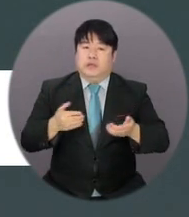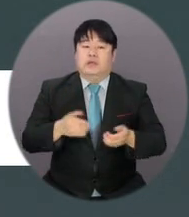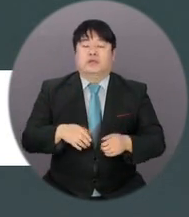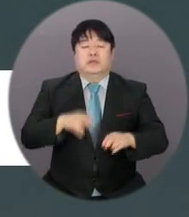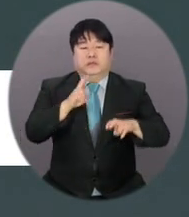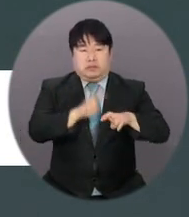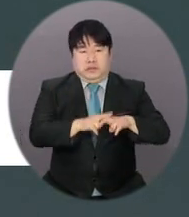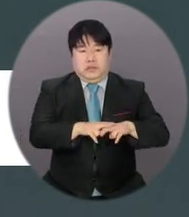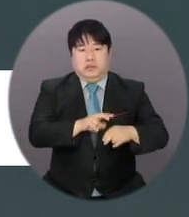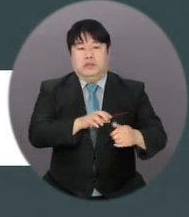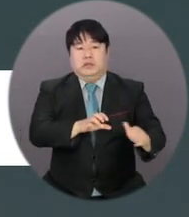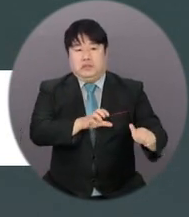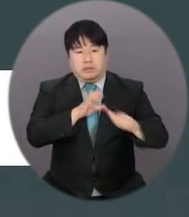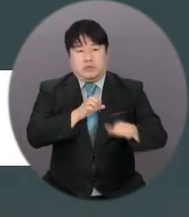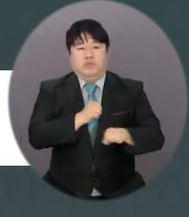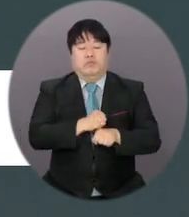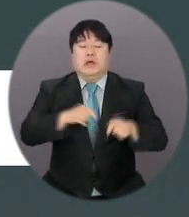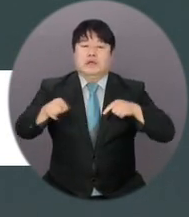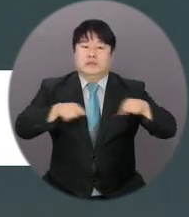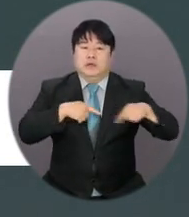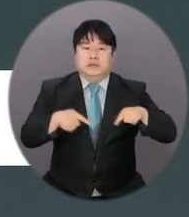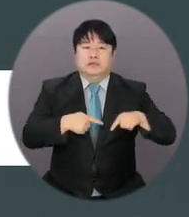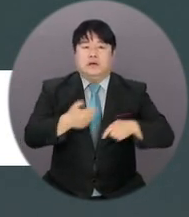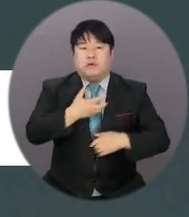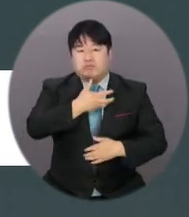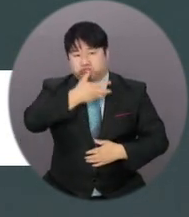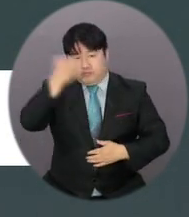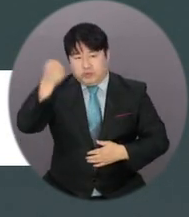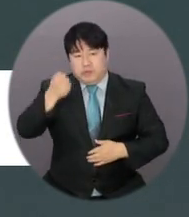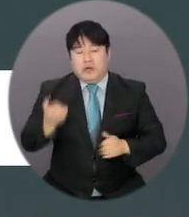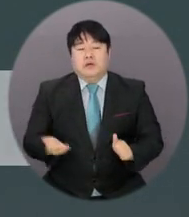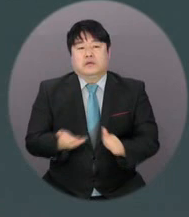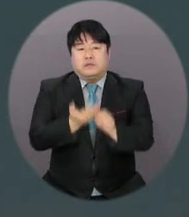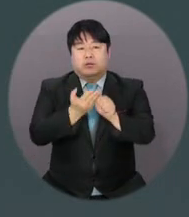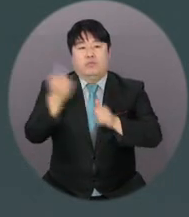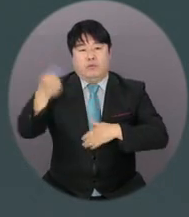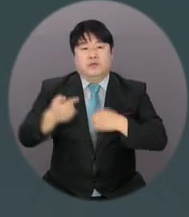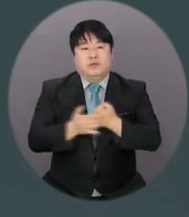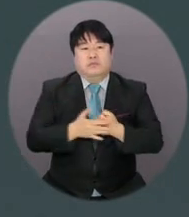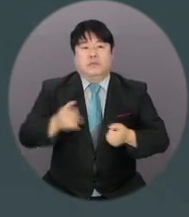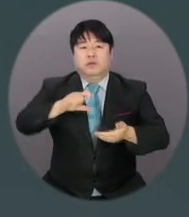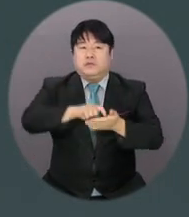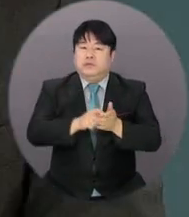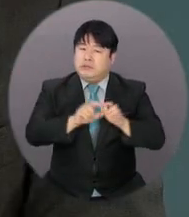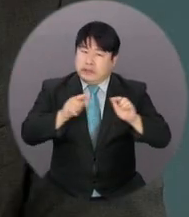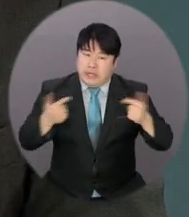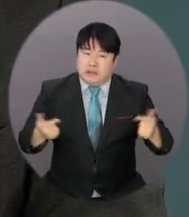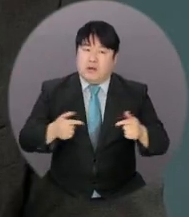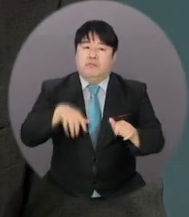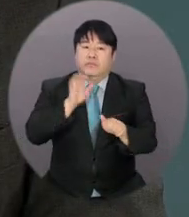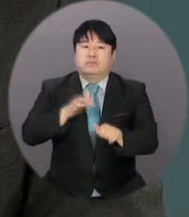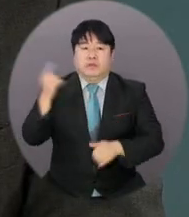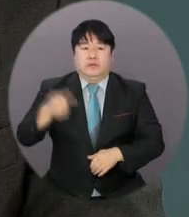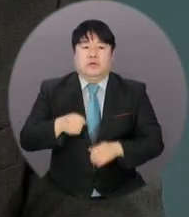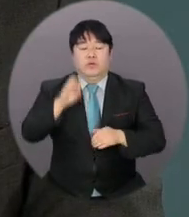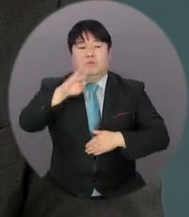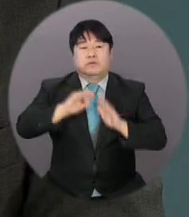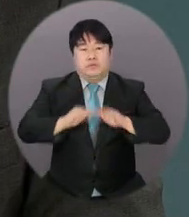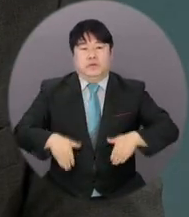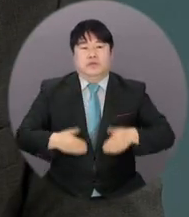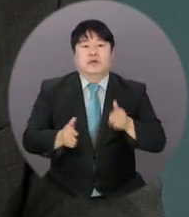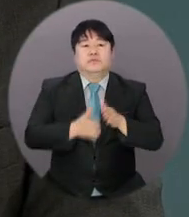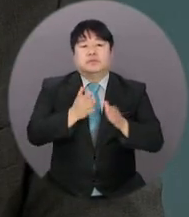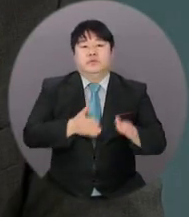자기들의 정치적 야망을 키워 왔기 때문에 매우 축제가 지 않다 라고 비판을 했구요 광주 전남 시 도민에게